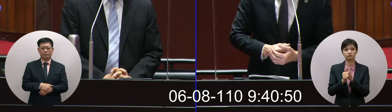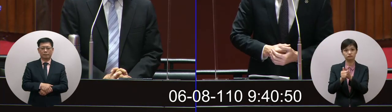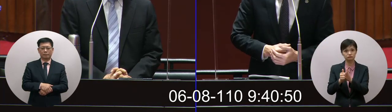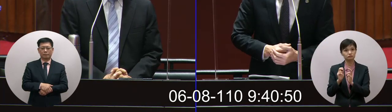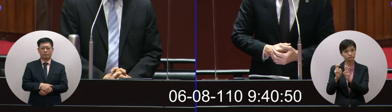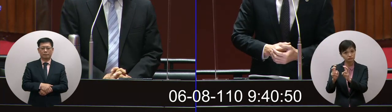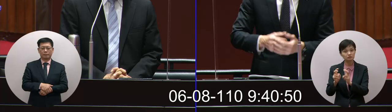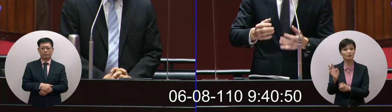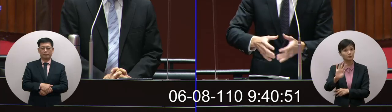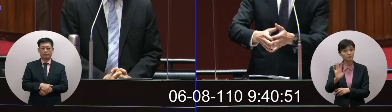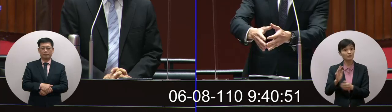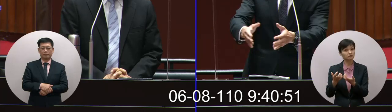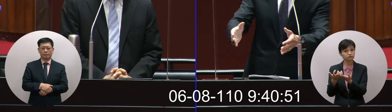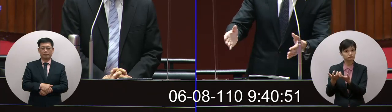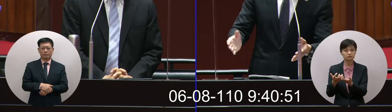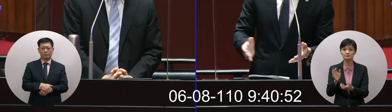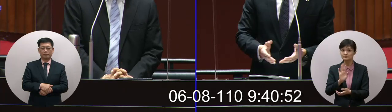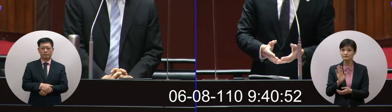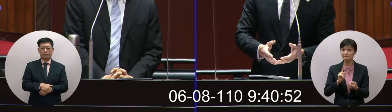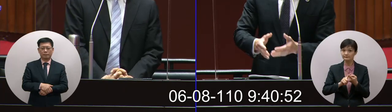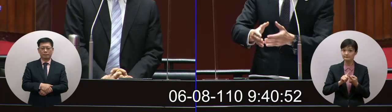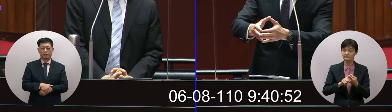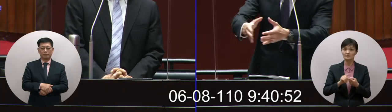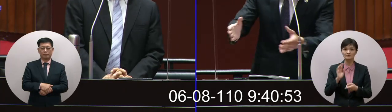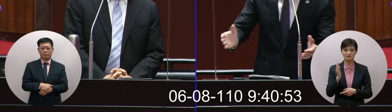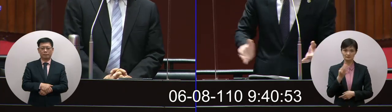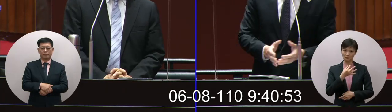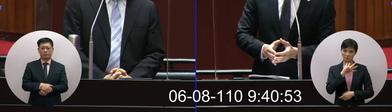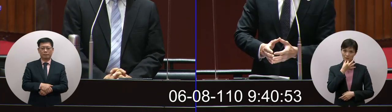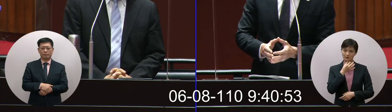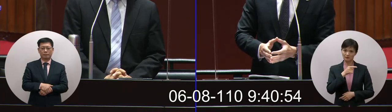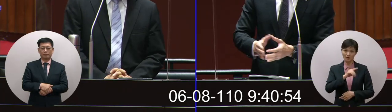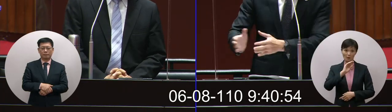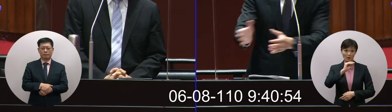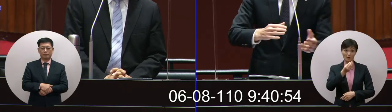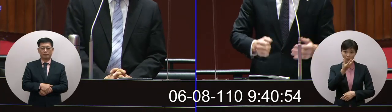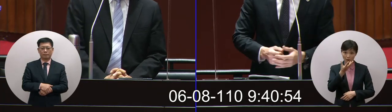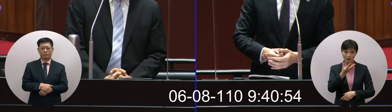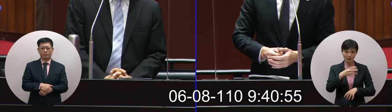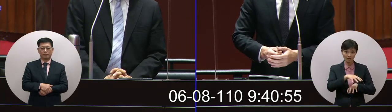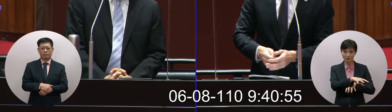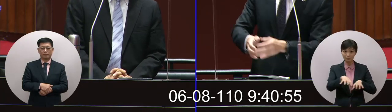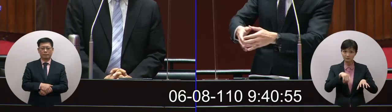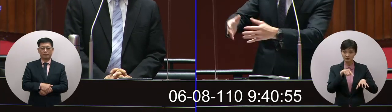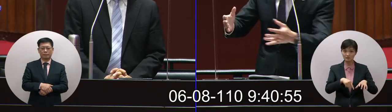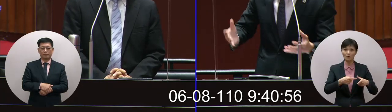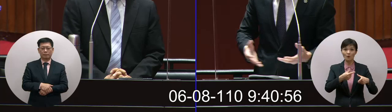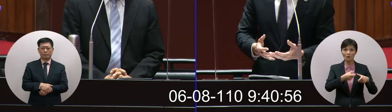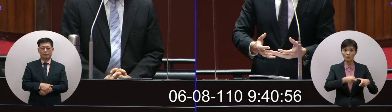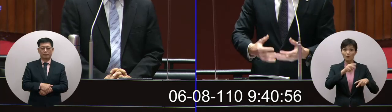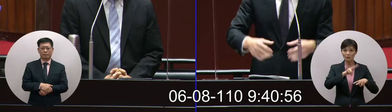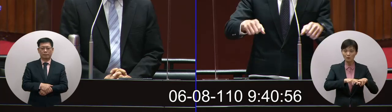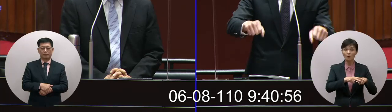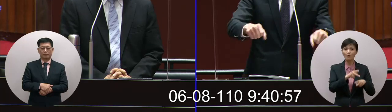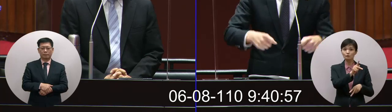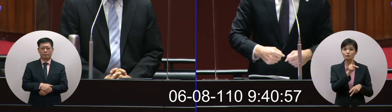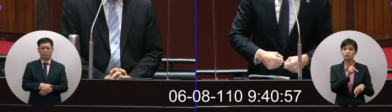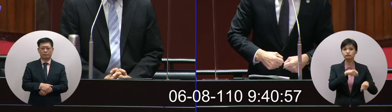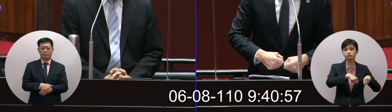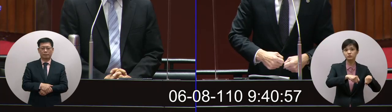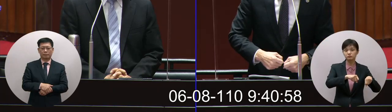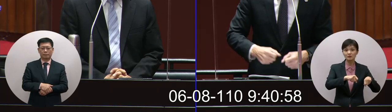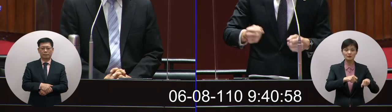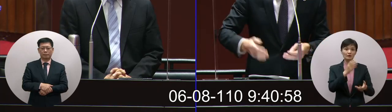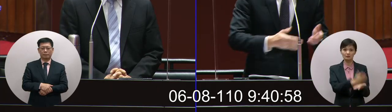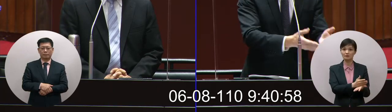家莫钱做伙啊。结果，即种业者伊甲规个万华区拢取消服务，安尼毋着一堆本来是骑摩托